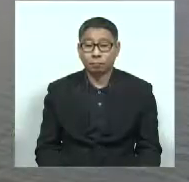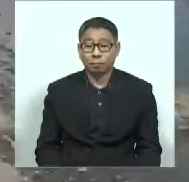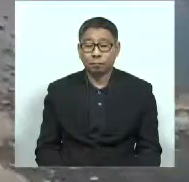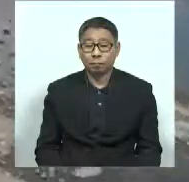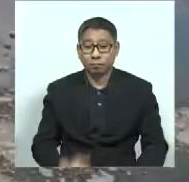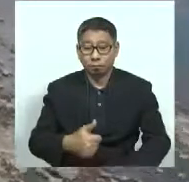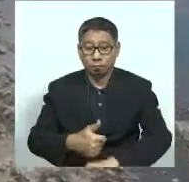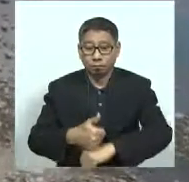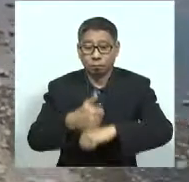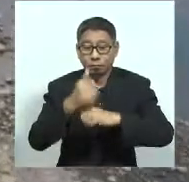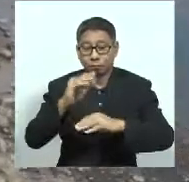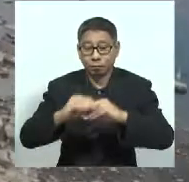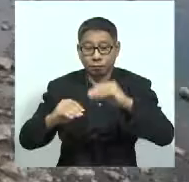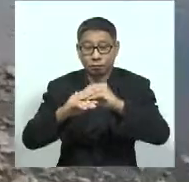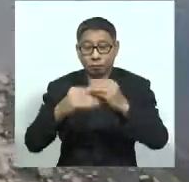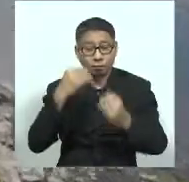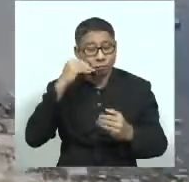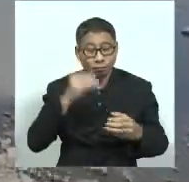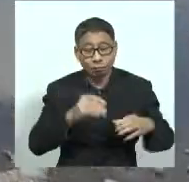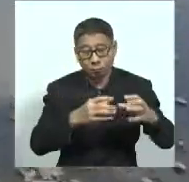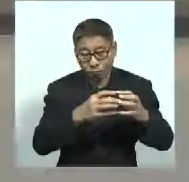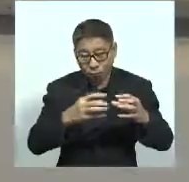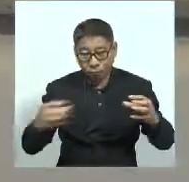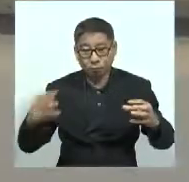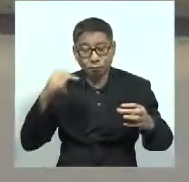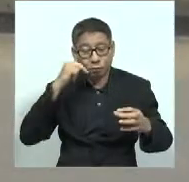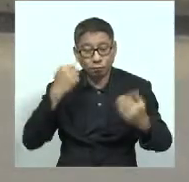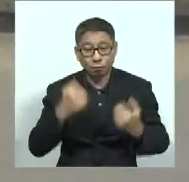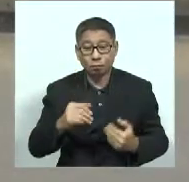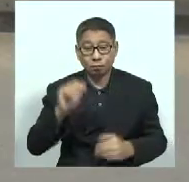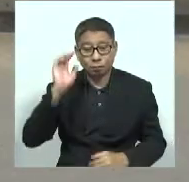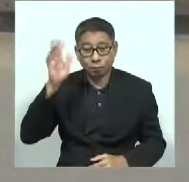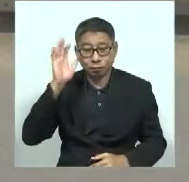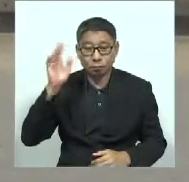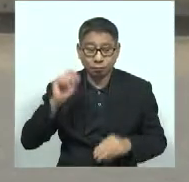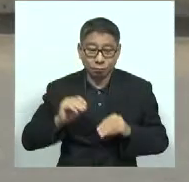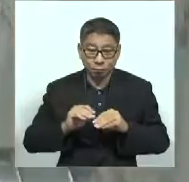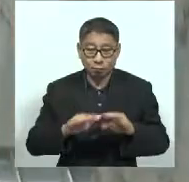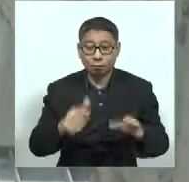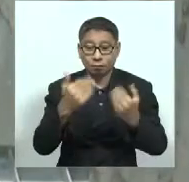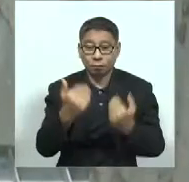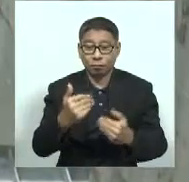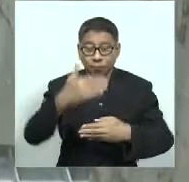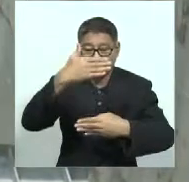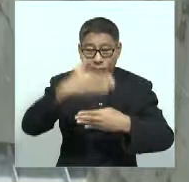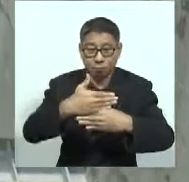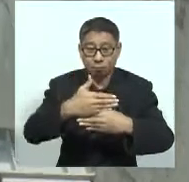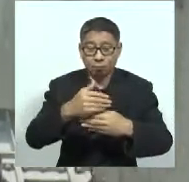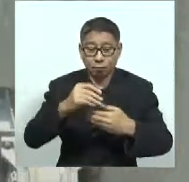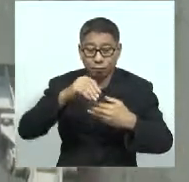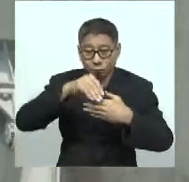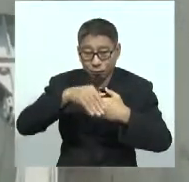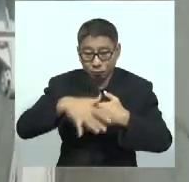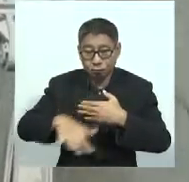ด้านผู้อำนวยการโครงการส่งน้ำและบำรุงรักษาเขื่อนป่าสักชลสิทธิ์เปิดเผยด้วยนะคะว่าปัจจุบันเขื่อนยังคงมีการระบ